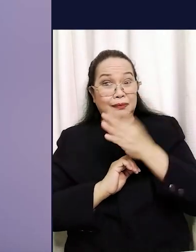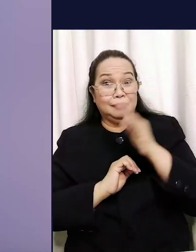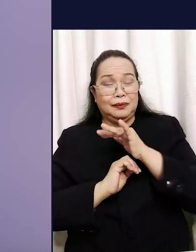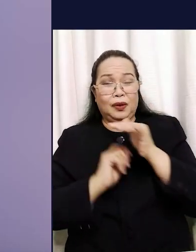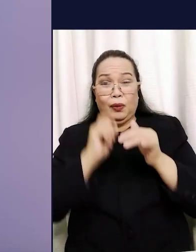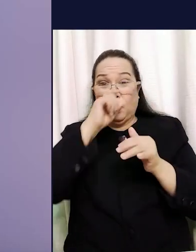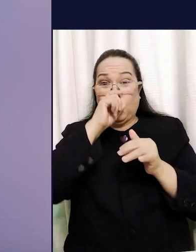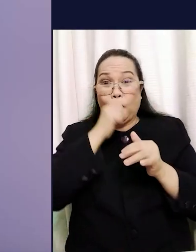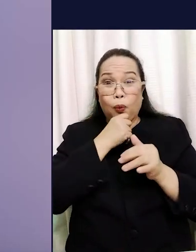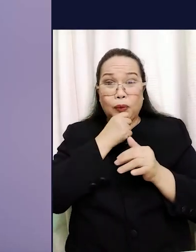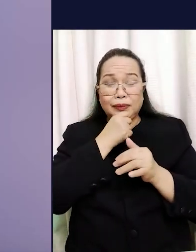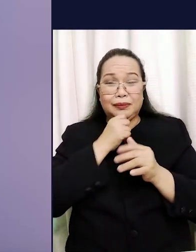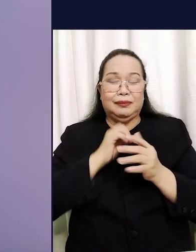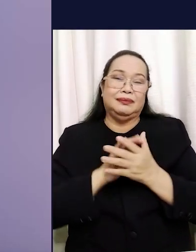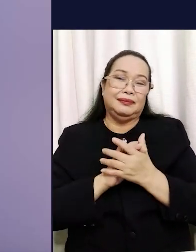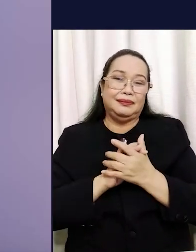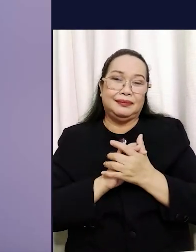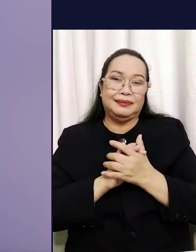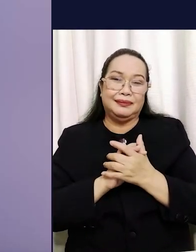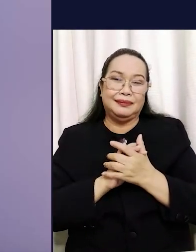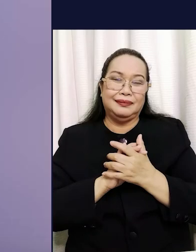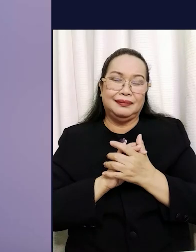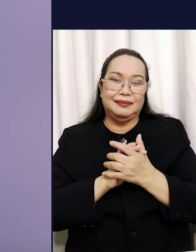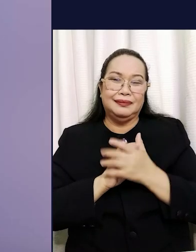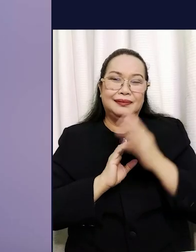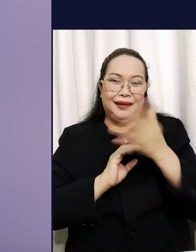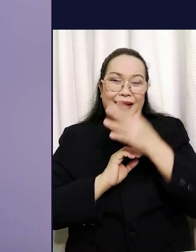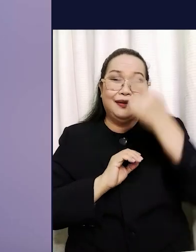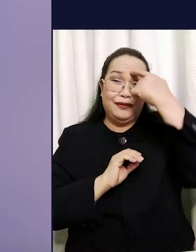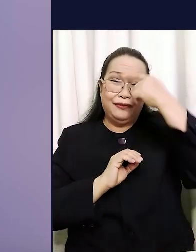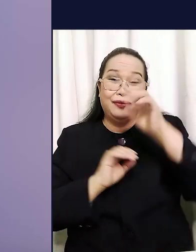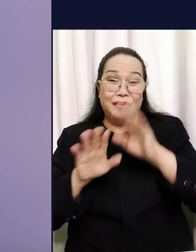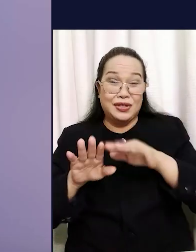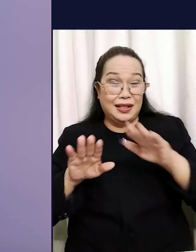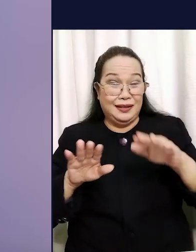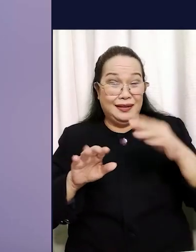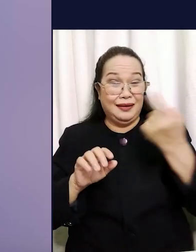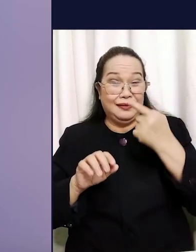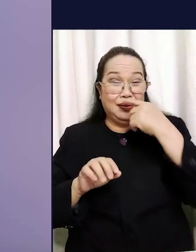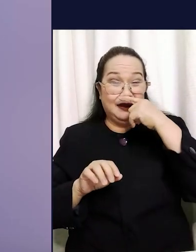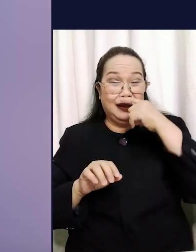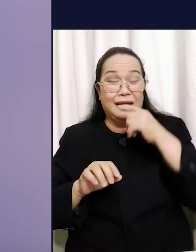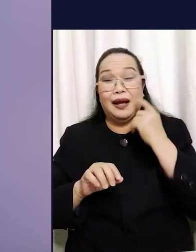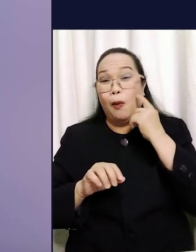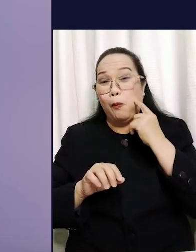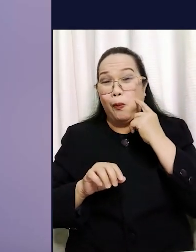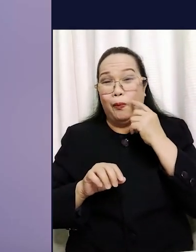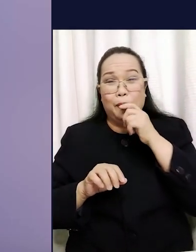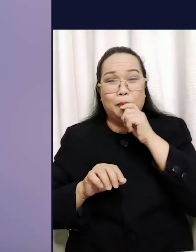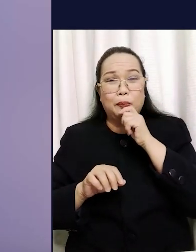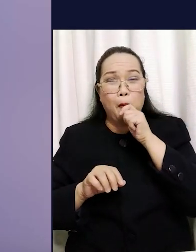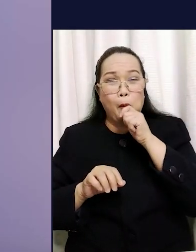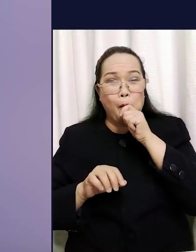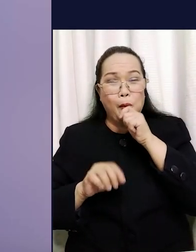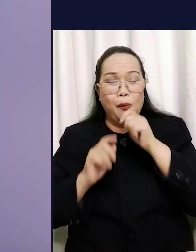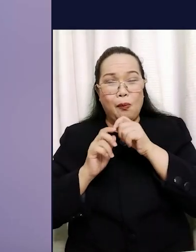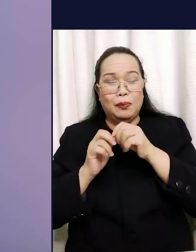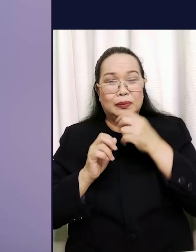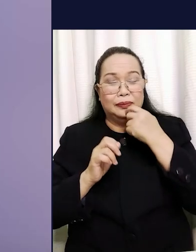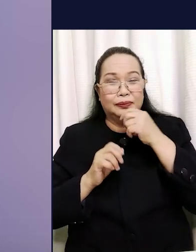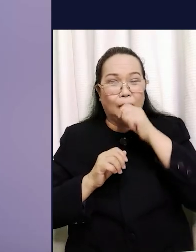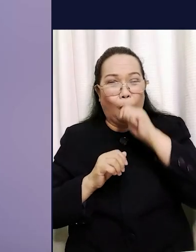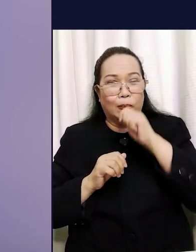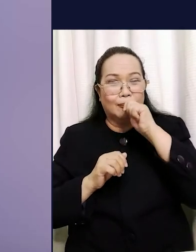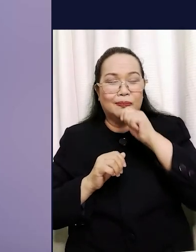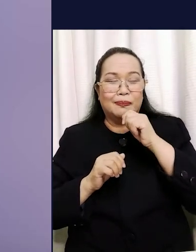bata. Minsan may kumain lang ng lollipop, naringgo, parang kang bata. Bakit? Ba't ka kumakain ng lollipop? Para pag kumain ng lollipop,